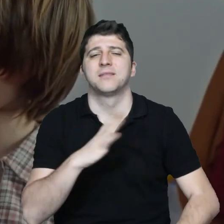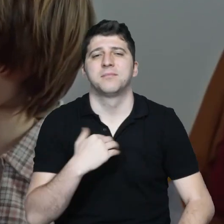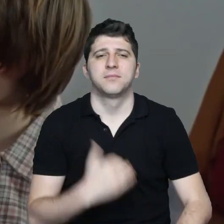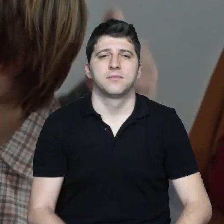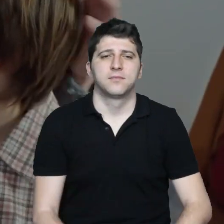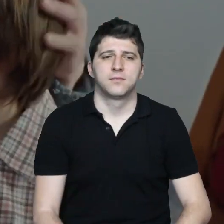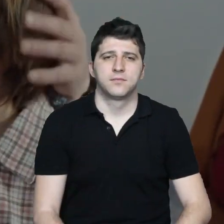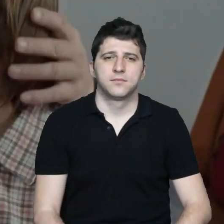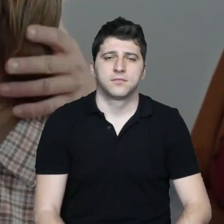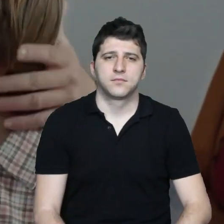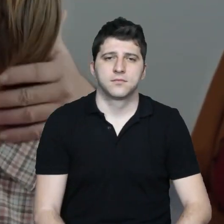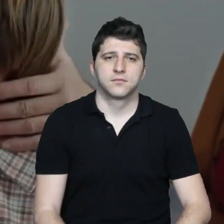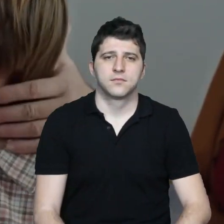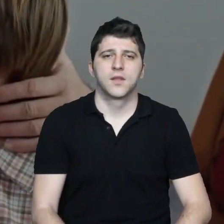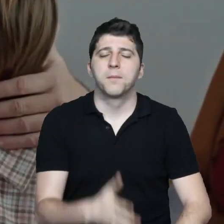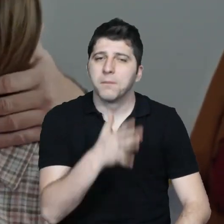istedim.